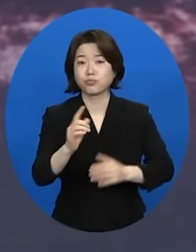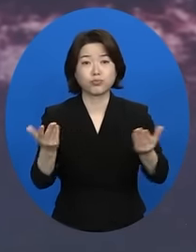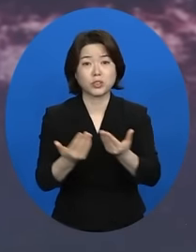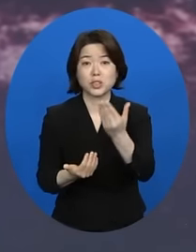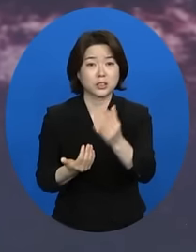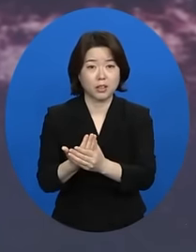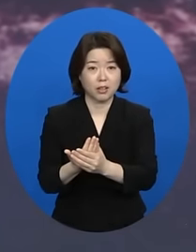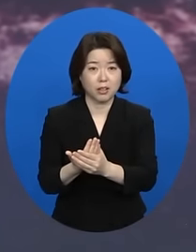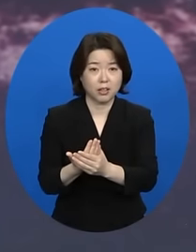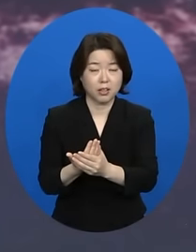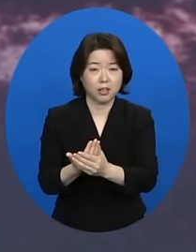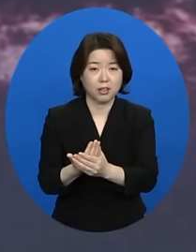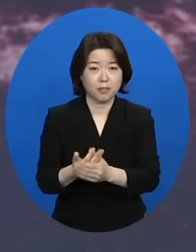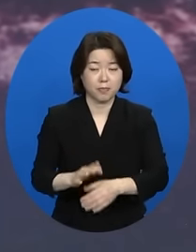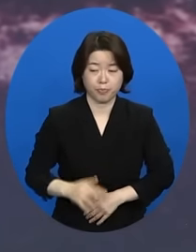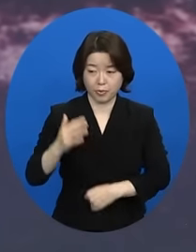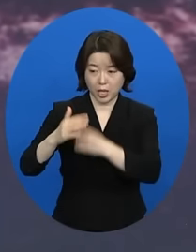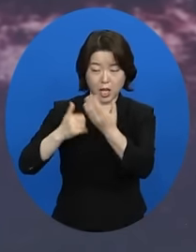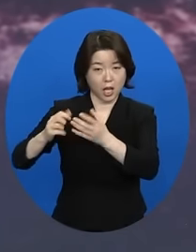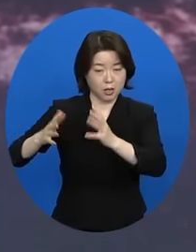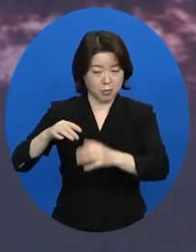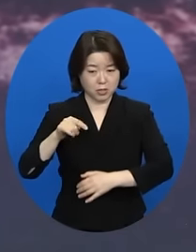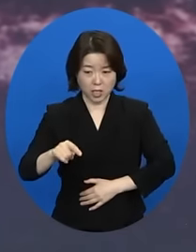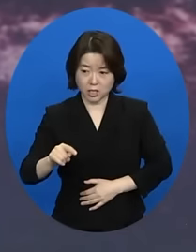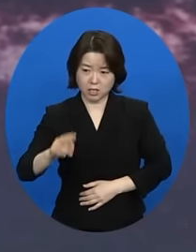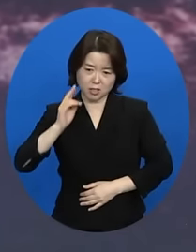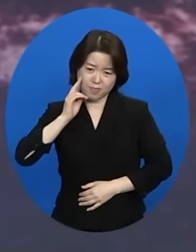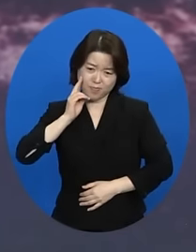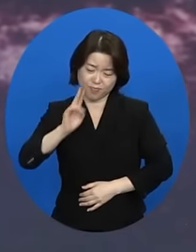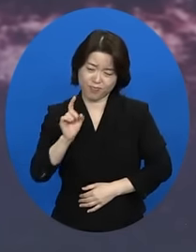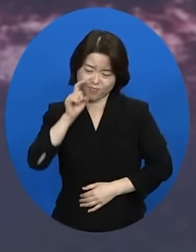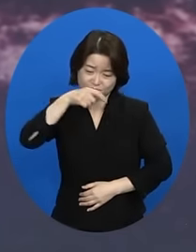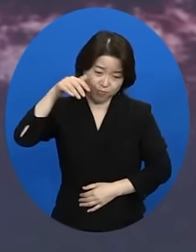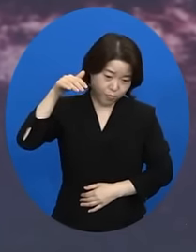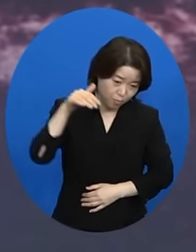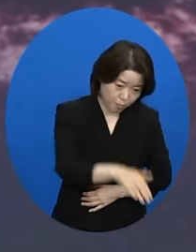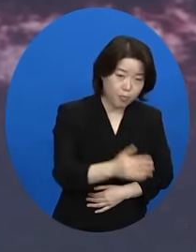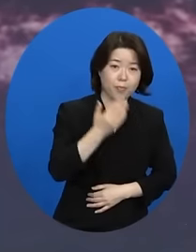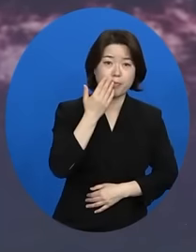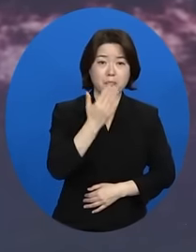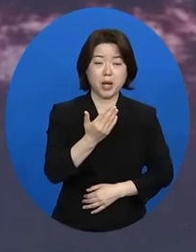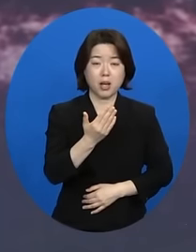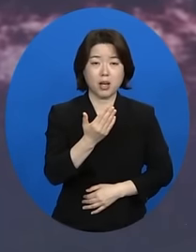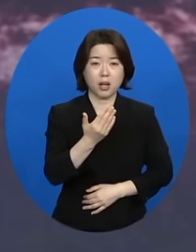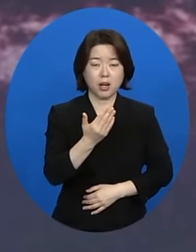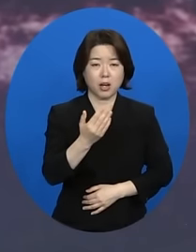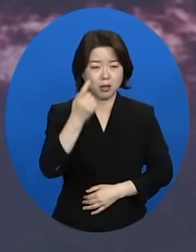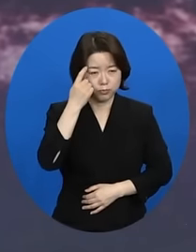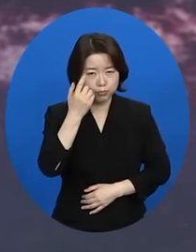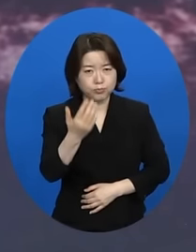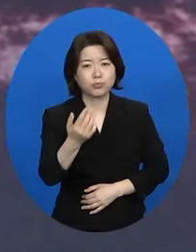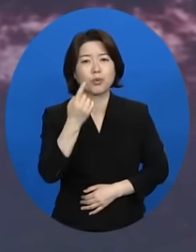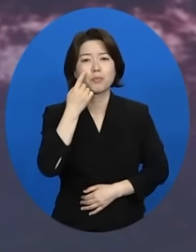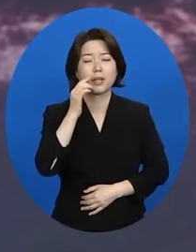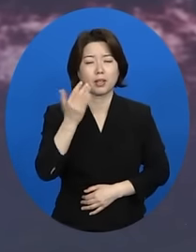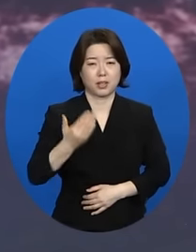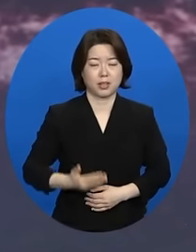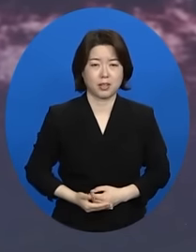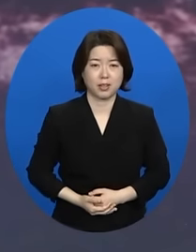벌어졌길래 하나님의 백성이 이렇게까지 타락할 수가 있는가를 우리는 물어보지 않을 수가 없는 거죠.